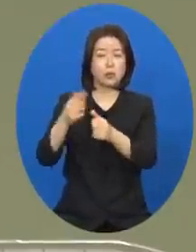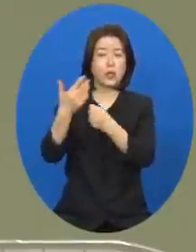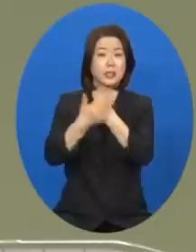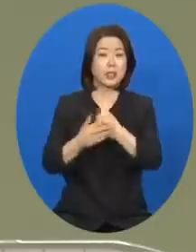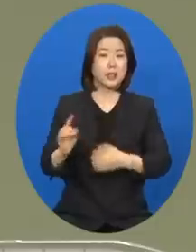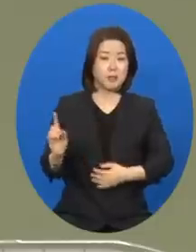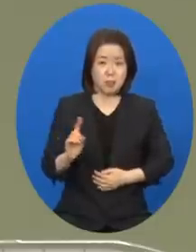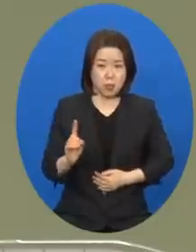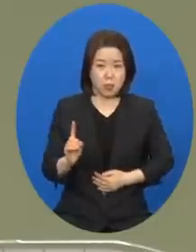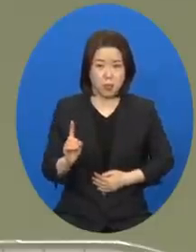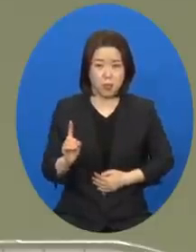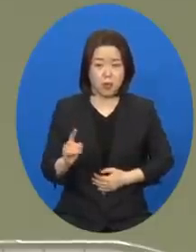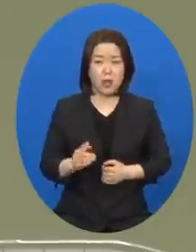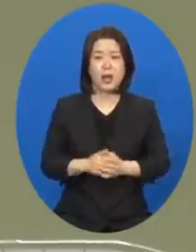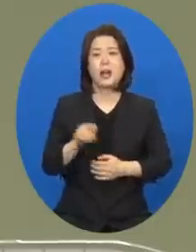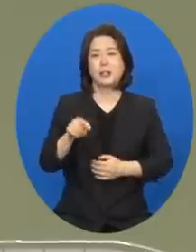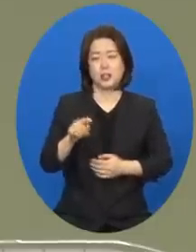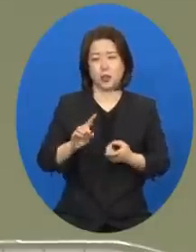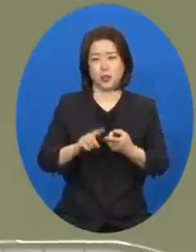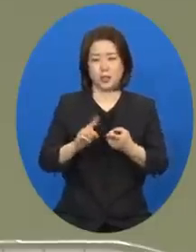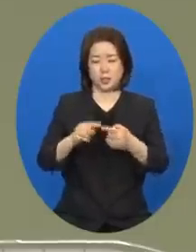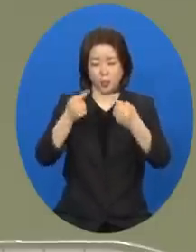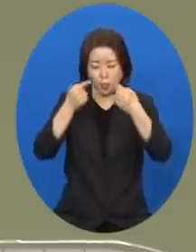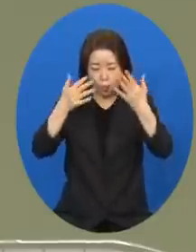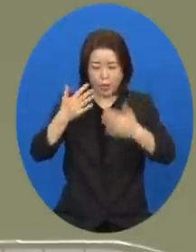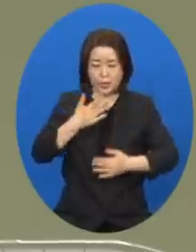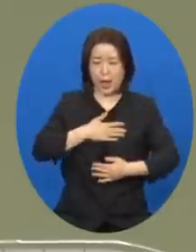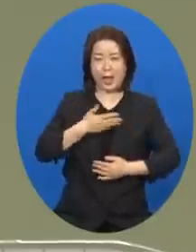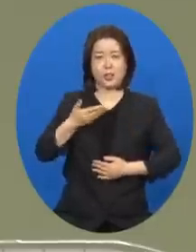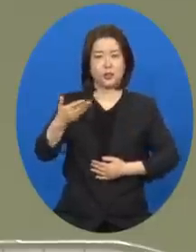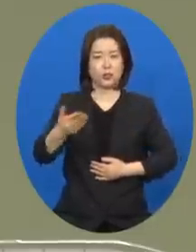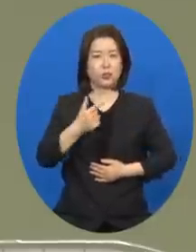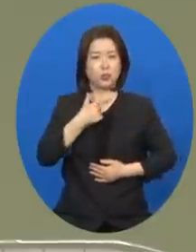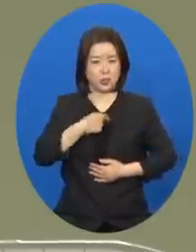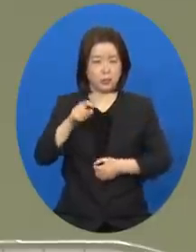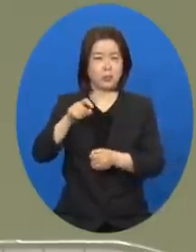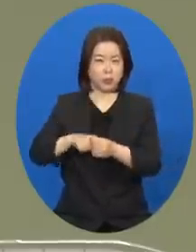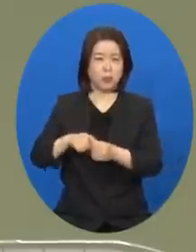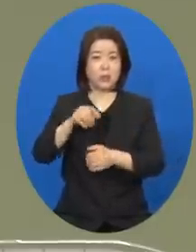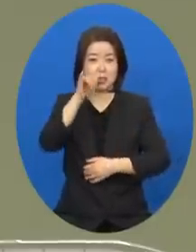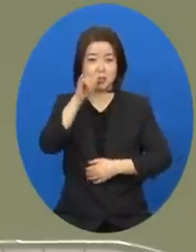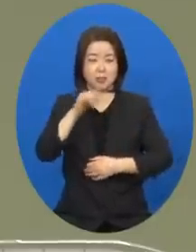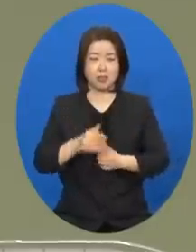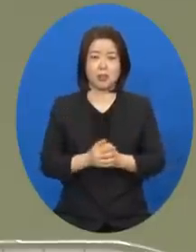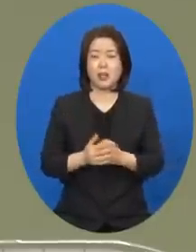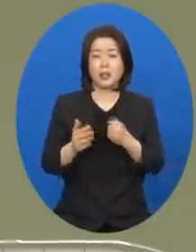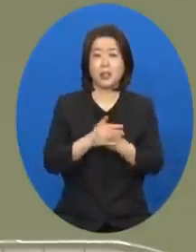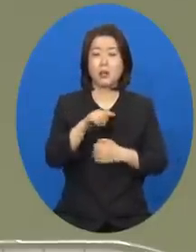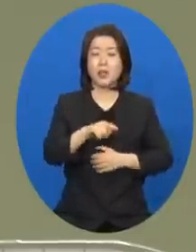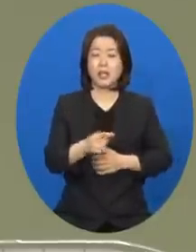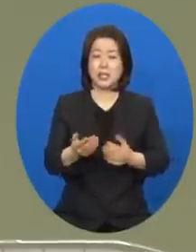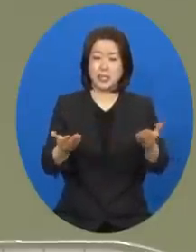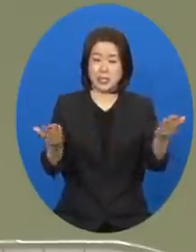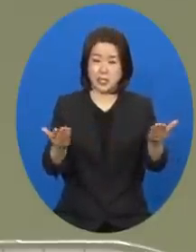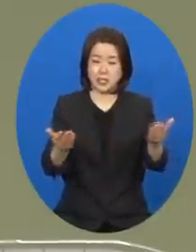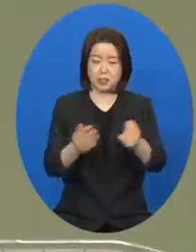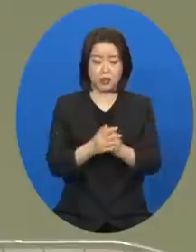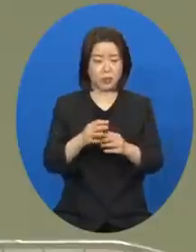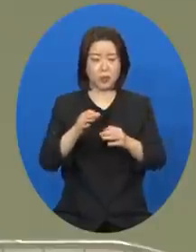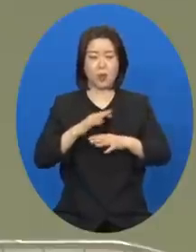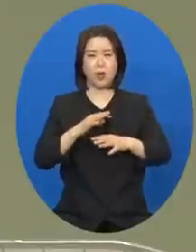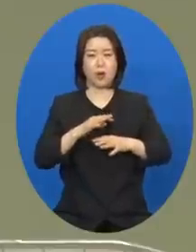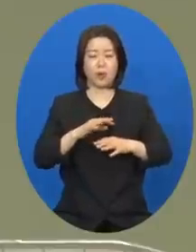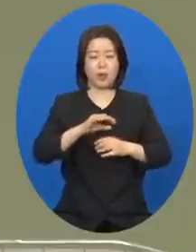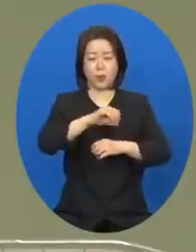뭔지 그걸 우리에게 알려주고 싶으셨어요. 그래서 이 사건을 놀랍게 쓰시고